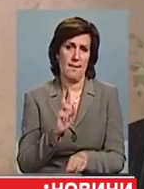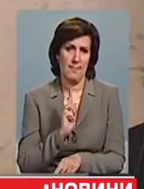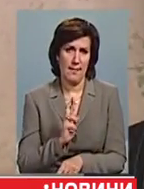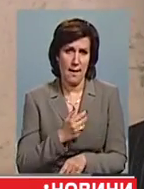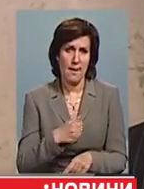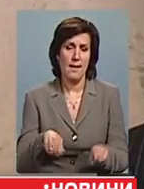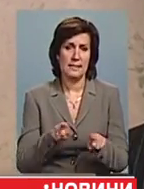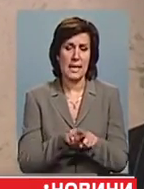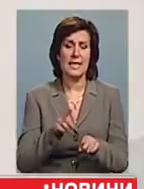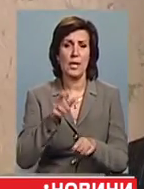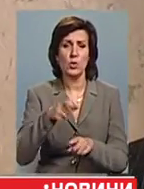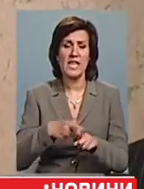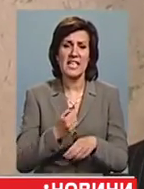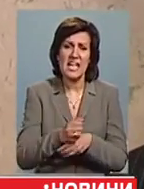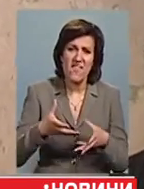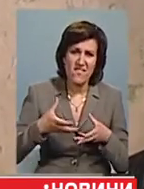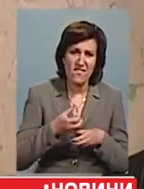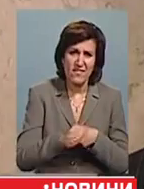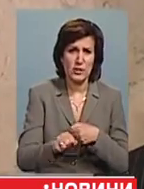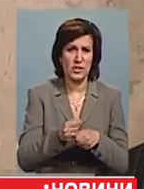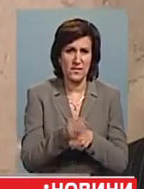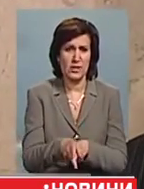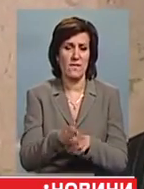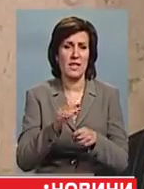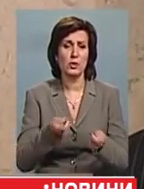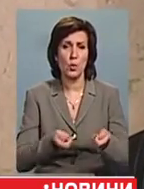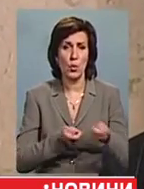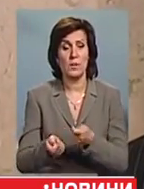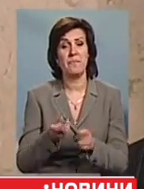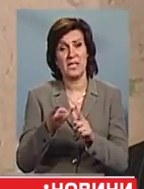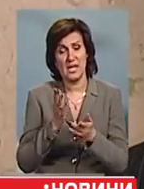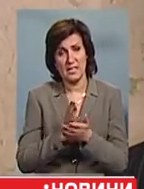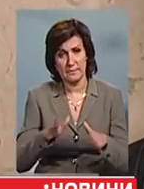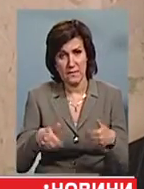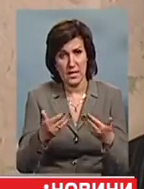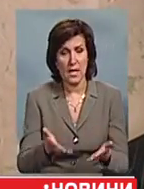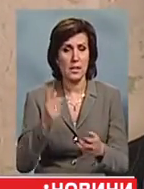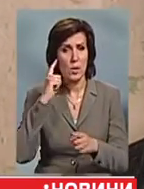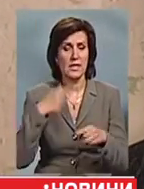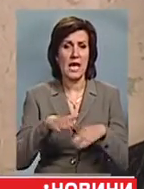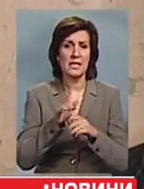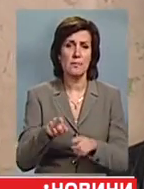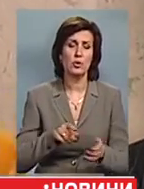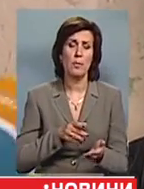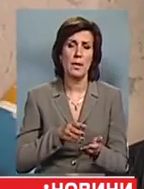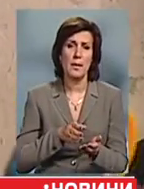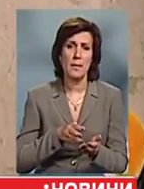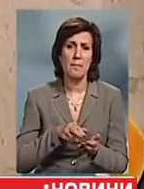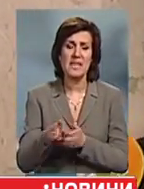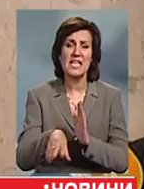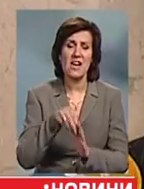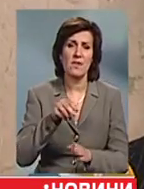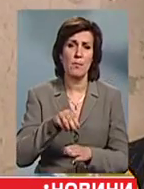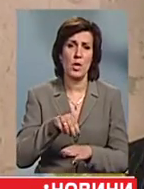людей, яких вичавили з уряду. І третій варіант – ще є пропозиції і є роздуми над тим, щоб піти на вибори